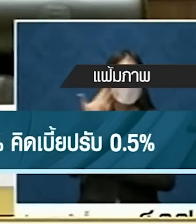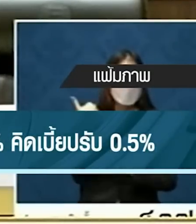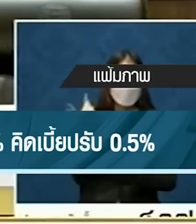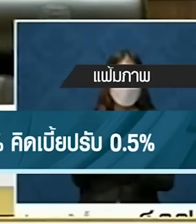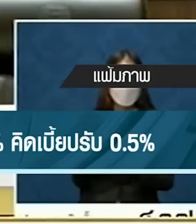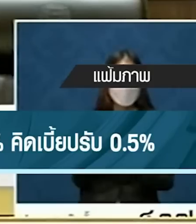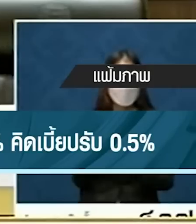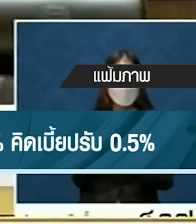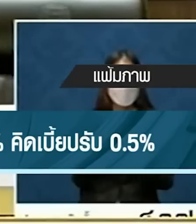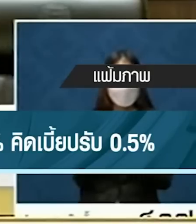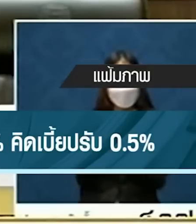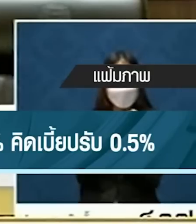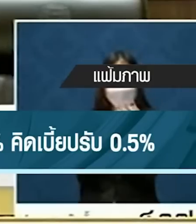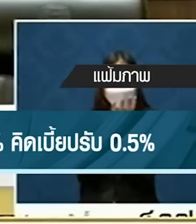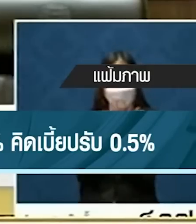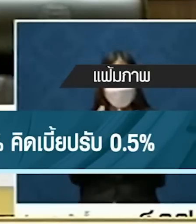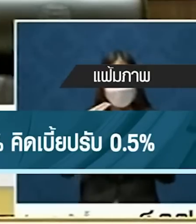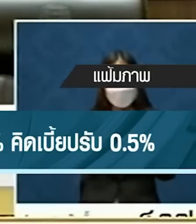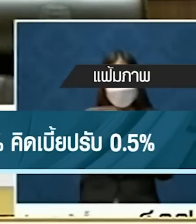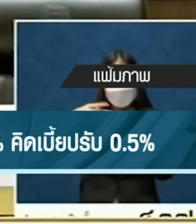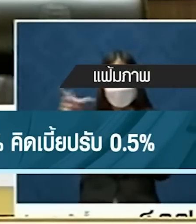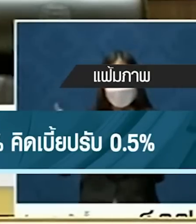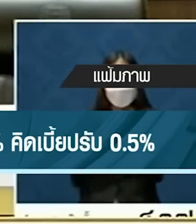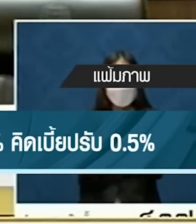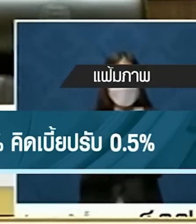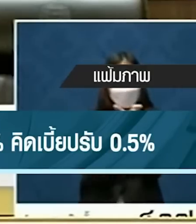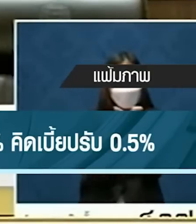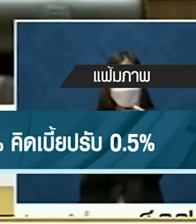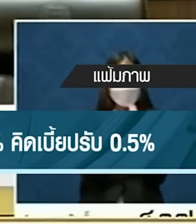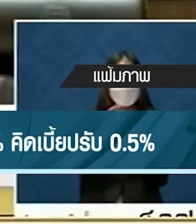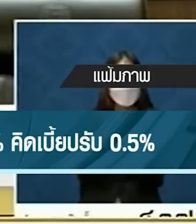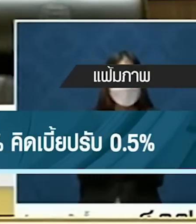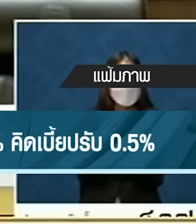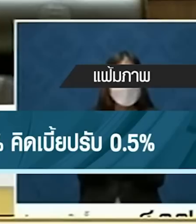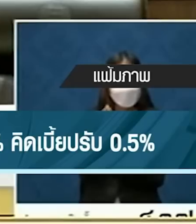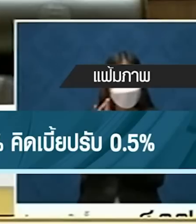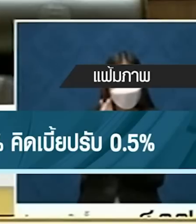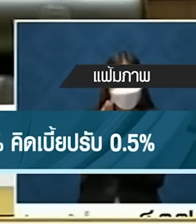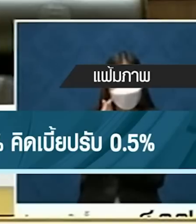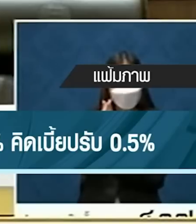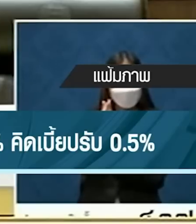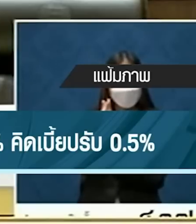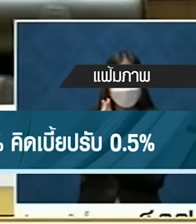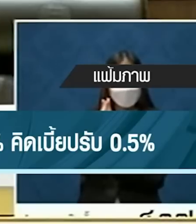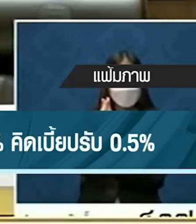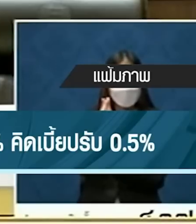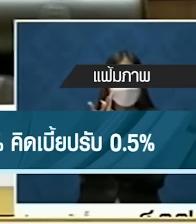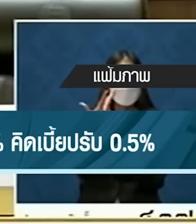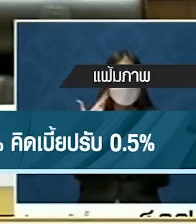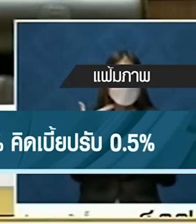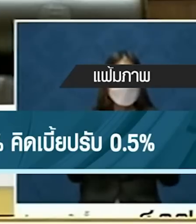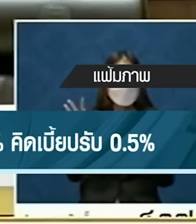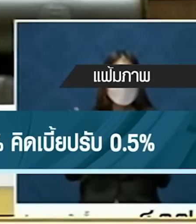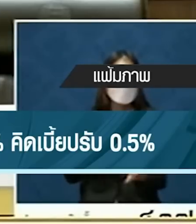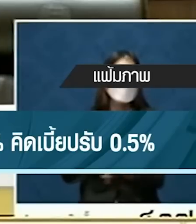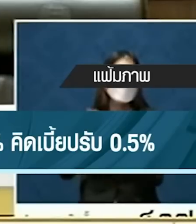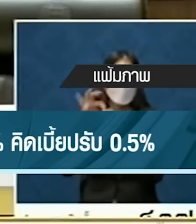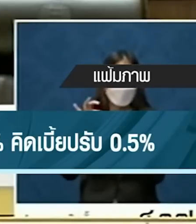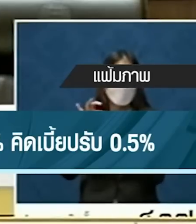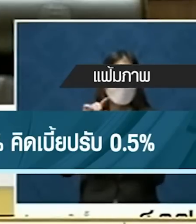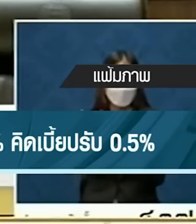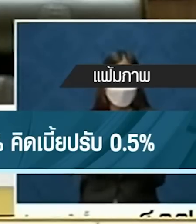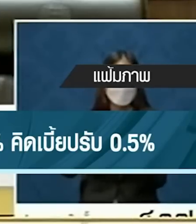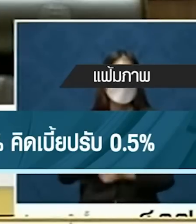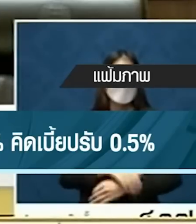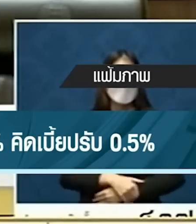กำหนดให้มีดอกเบี้ยกับเบี้ยปรับไม่ได้หมายความว่าจะทำให้ลูกหนี้กยศ.มีวินัยนะคะเพราะว่าหากลูกหนี้กยศ.ที่จบมาแล้วไม่มีงานทำล่ะ